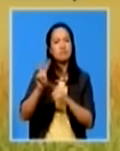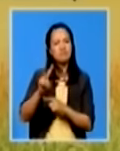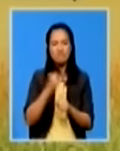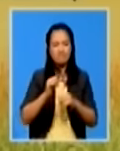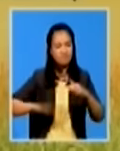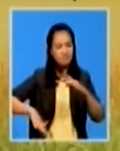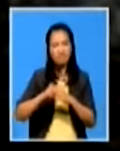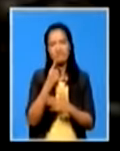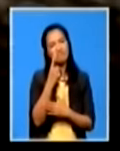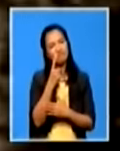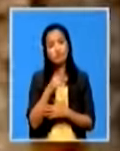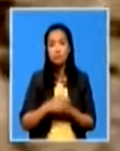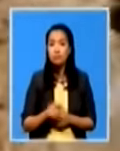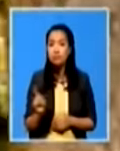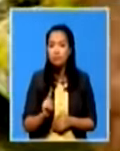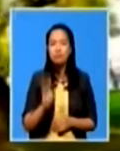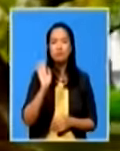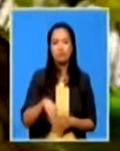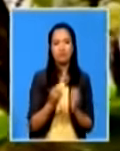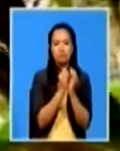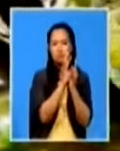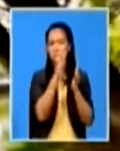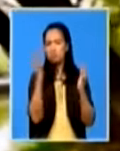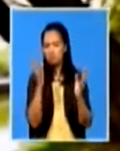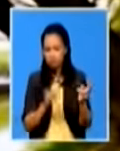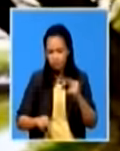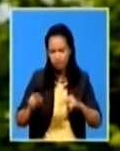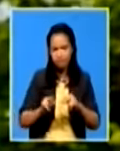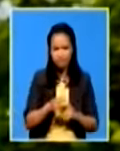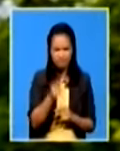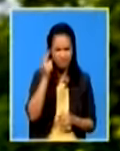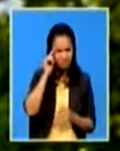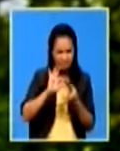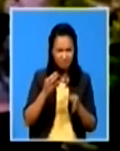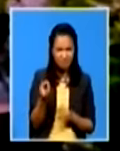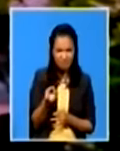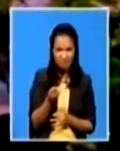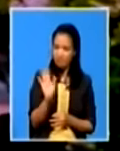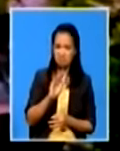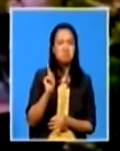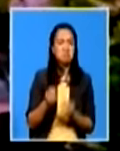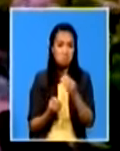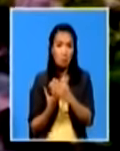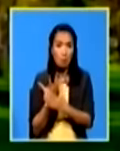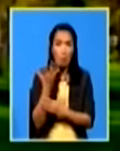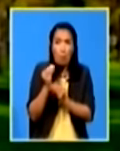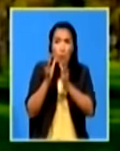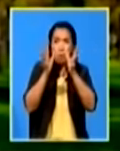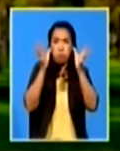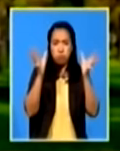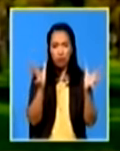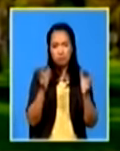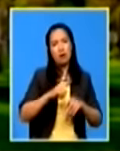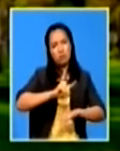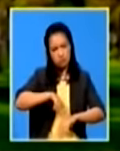จนะแม้ไม่ก็คือในเรื่องการดูแลต้นไม้ในเมืองอย่าคิดเป็นเรื่องเล็กนะครับเพราะต้นไม้กว่าจะโตขึ้นใช้เวลายาวนานกว่าจะโตเป็นต้นใหญ่ได้